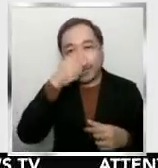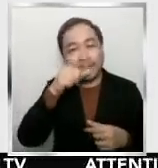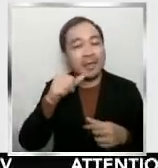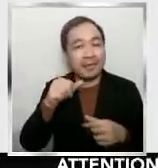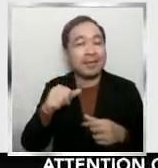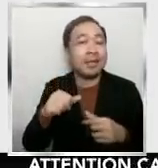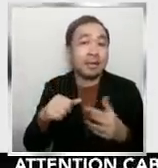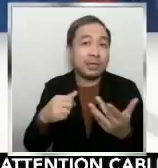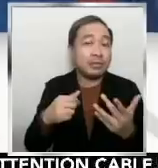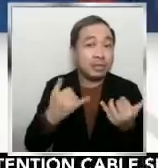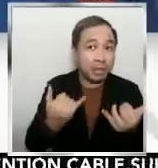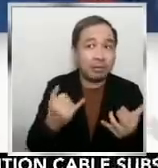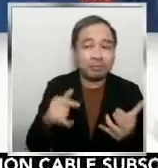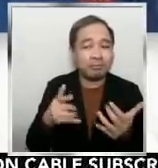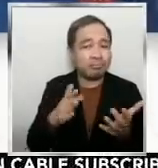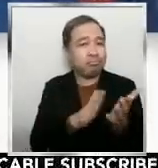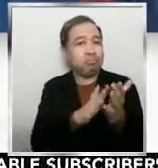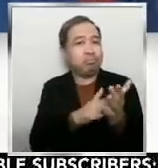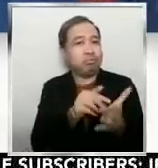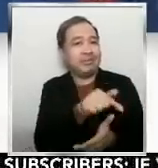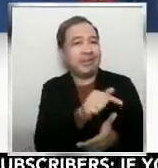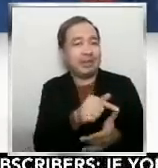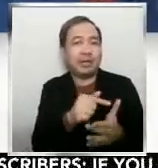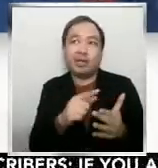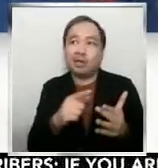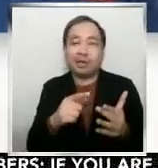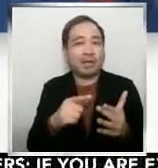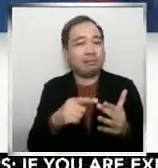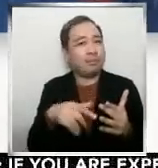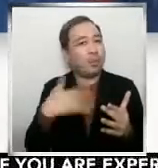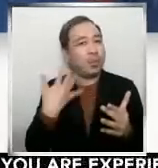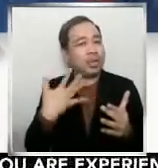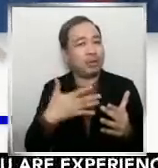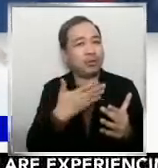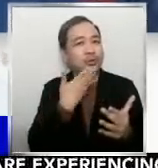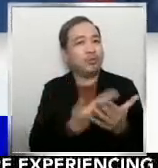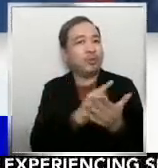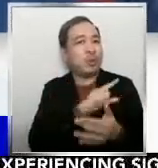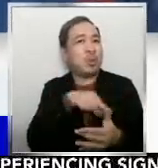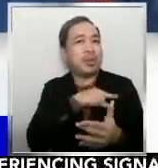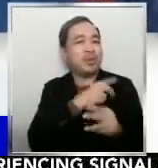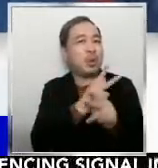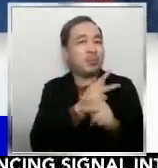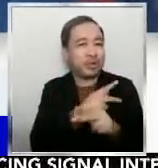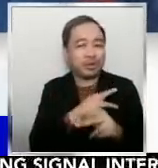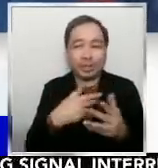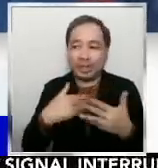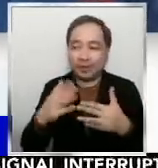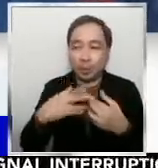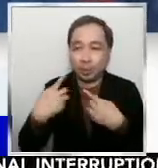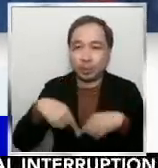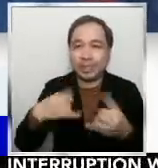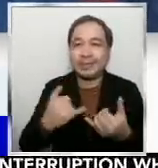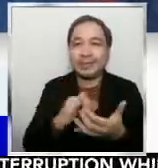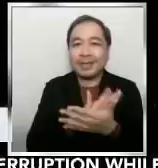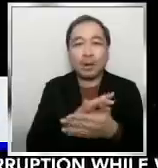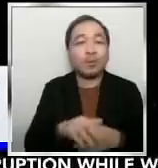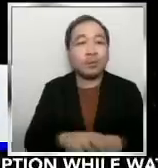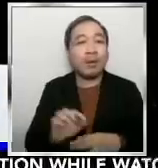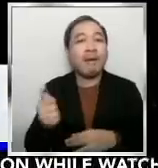may pandemya. Yung mga Japanese pa ang nag-praise. You know, they didn't have any revision. But they were very happy. They were